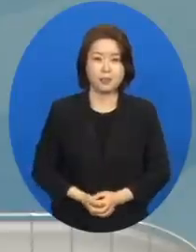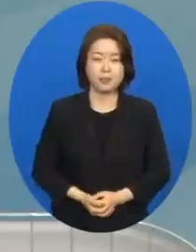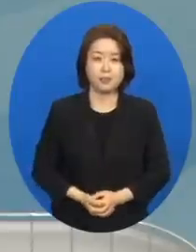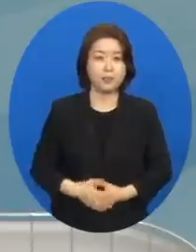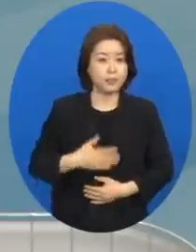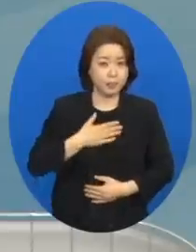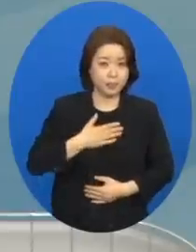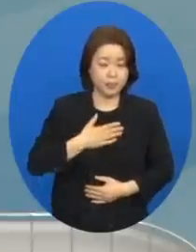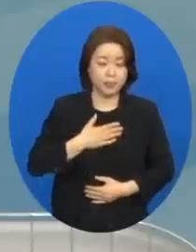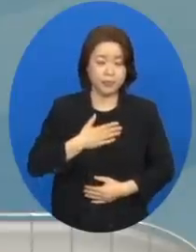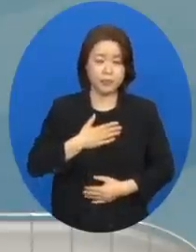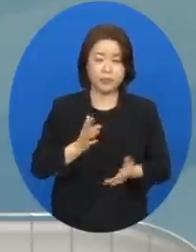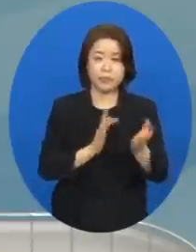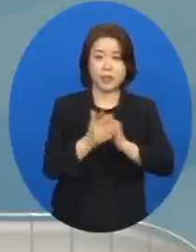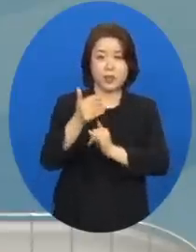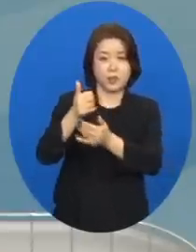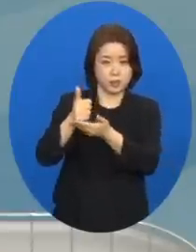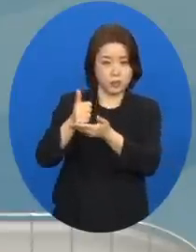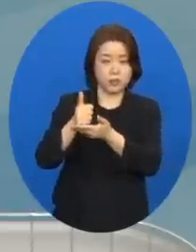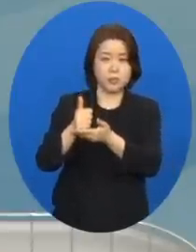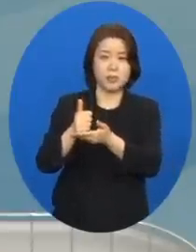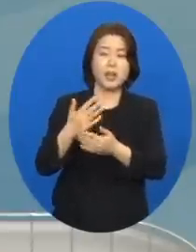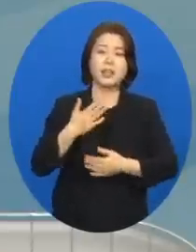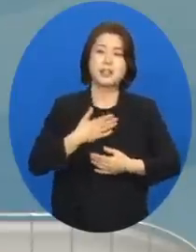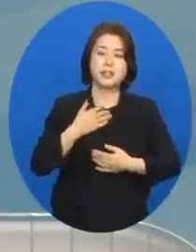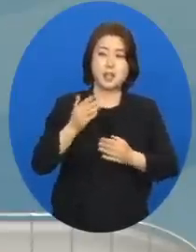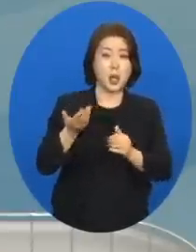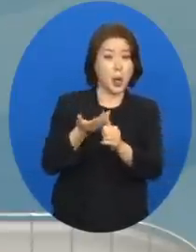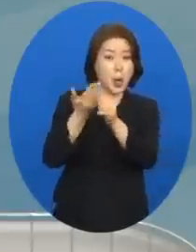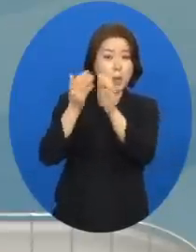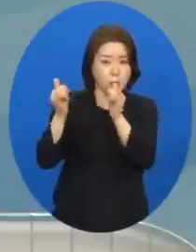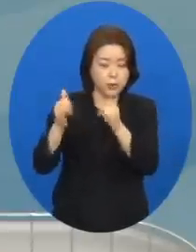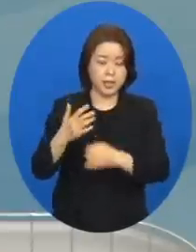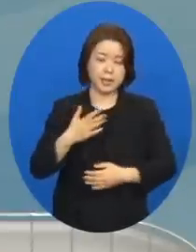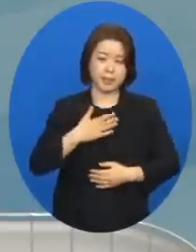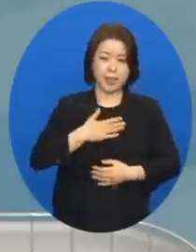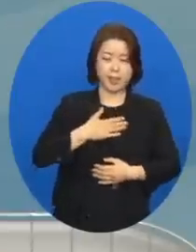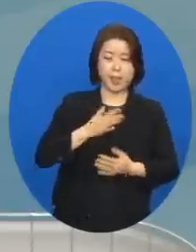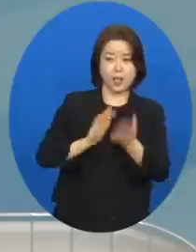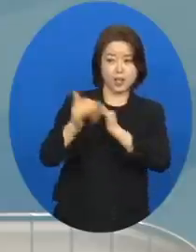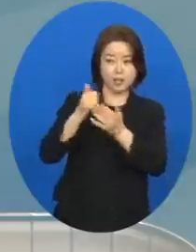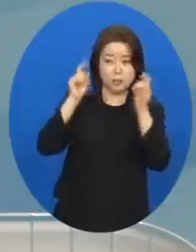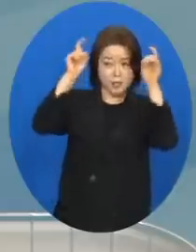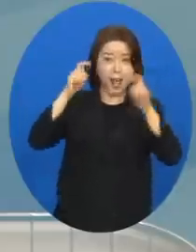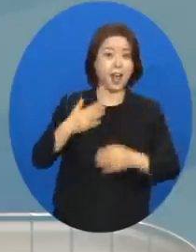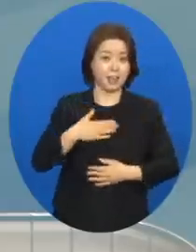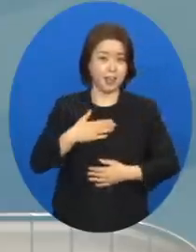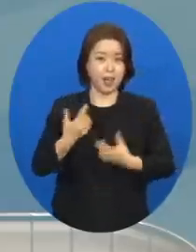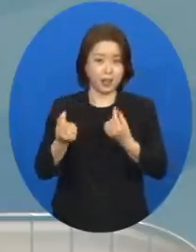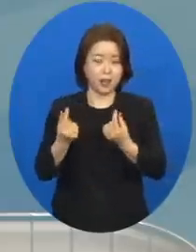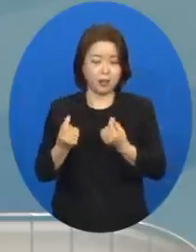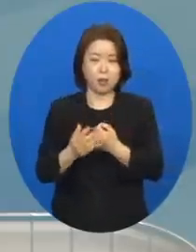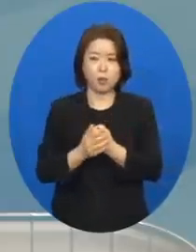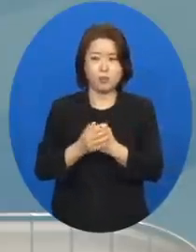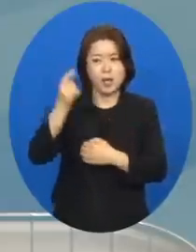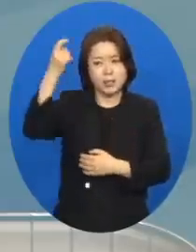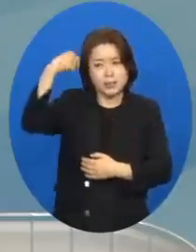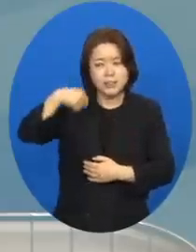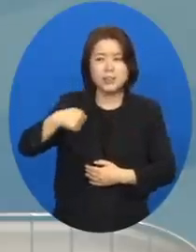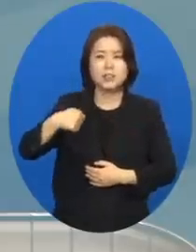저는 예수님께서 정말 제 목자시고 제가 예수님의 양이라는 것이 실감되지